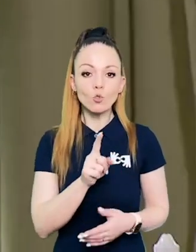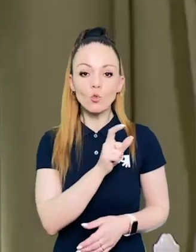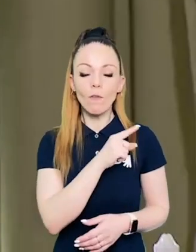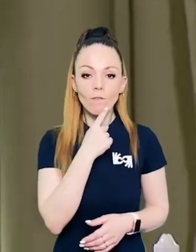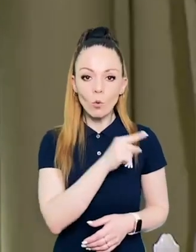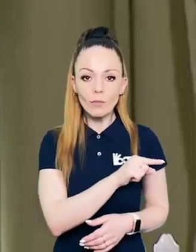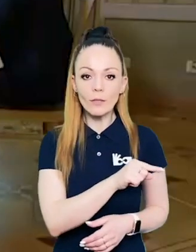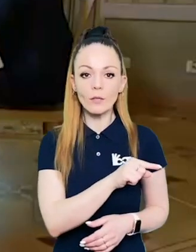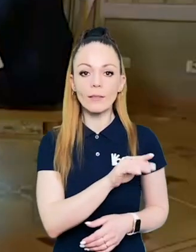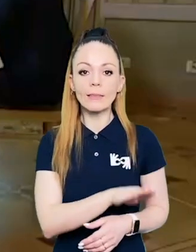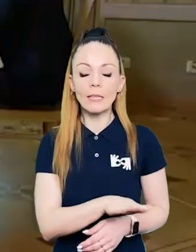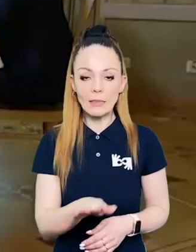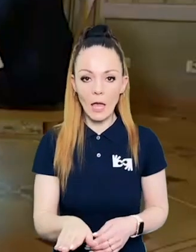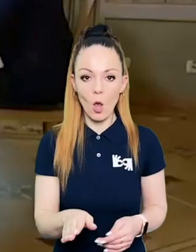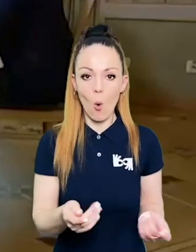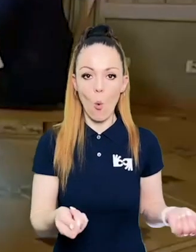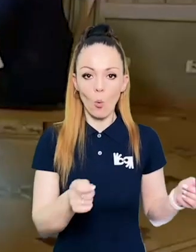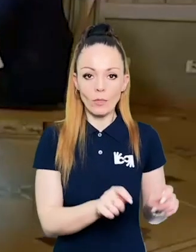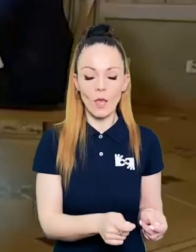просто дітей